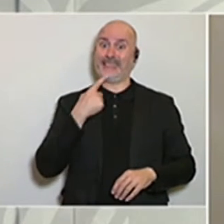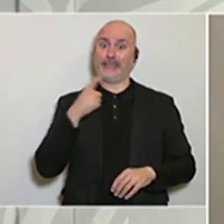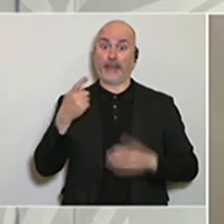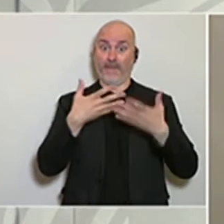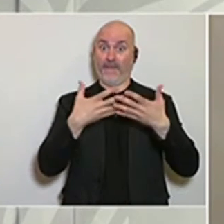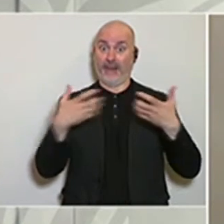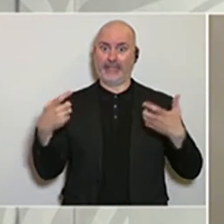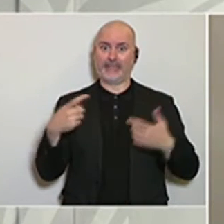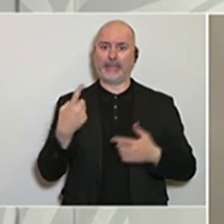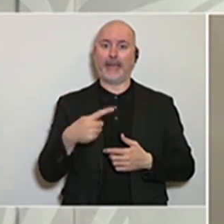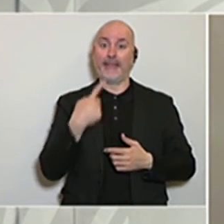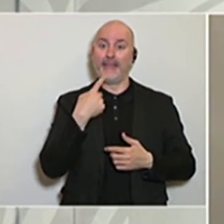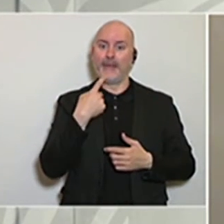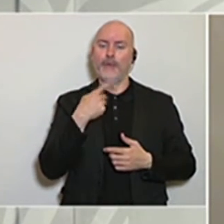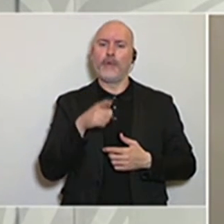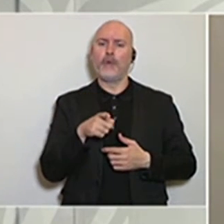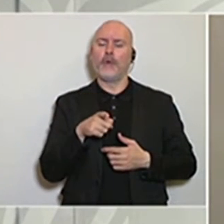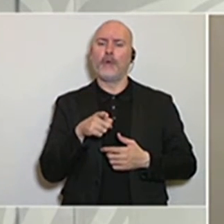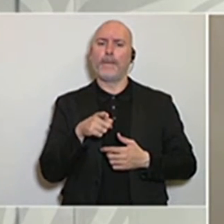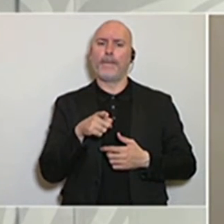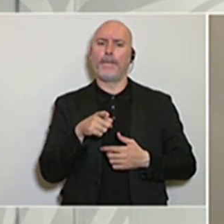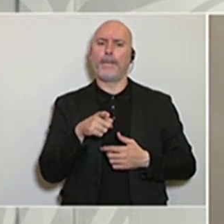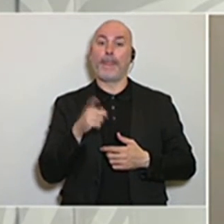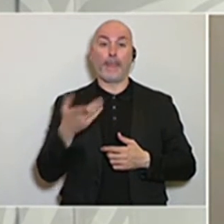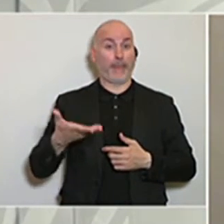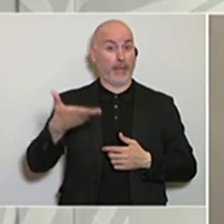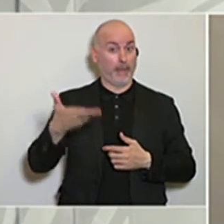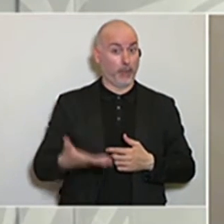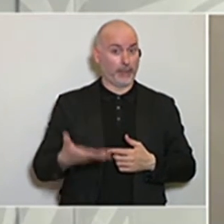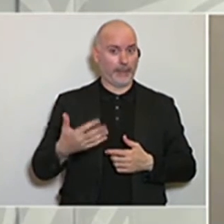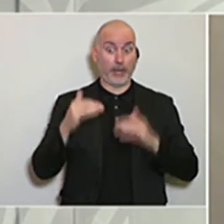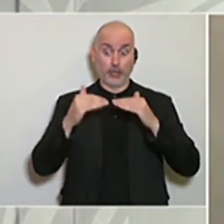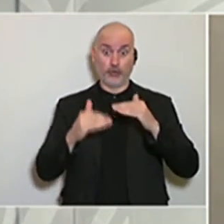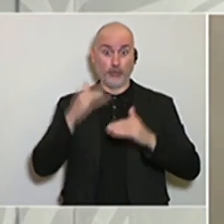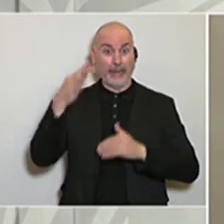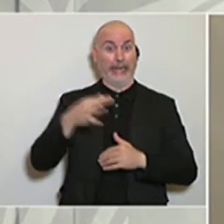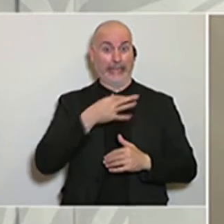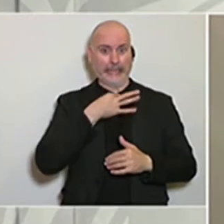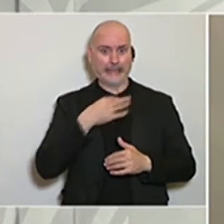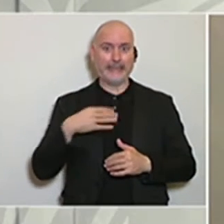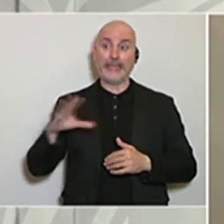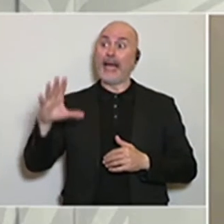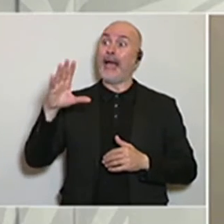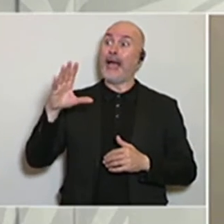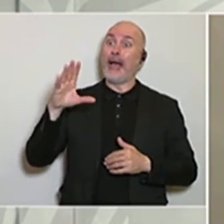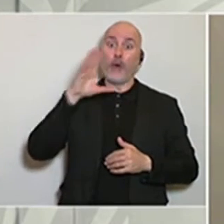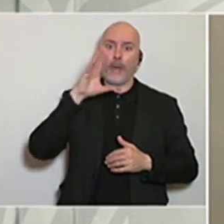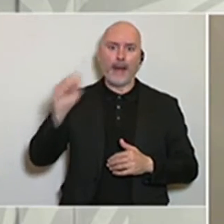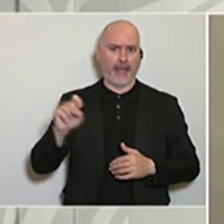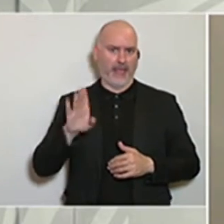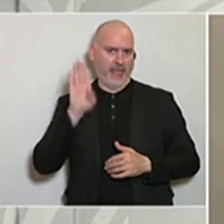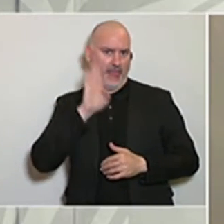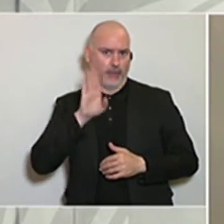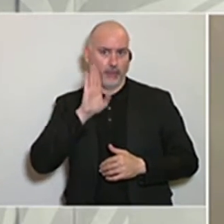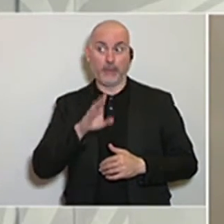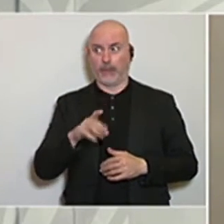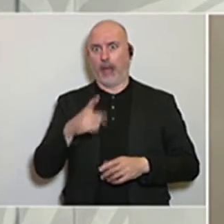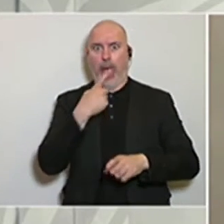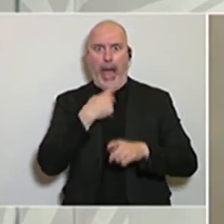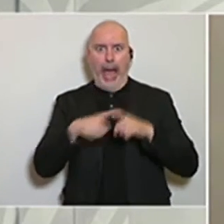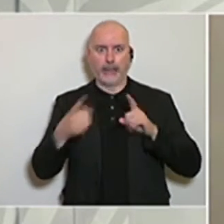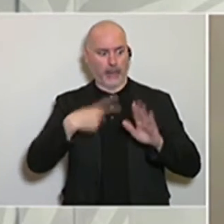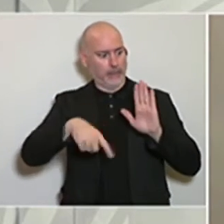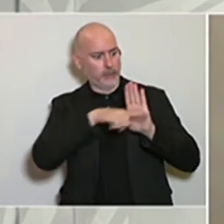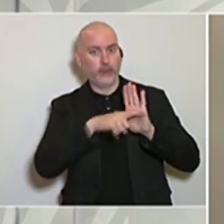frase, perdoni, diu, és important que per superar aquesta crisi els governs s'endeutin. Vostè no creu que hi ha també altres mesures, com per